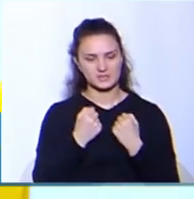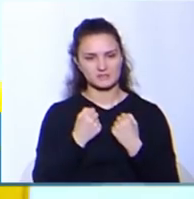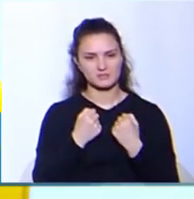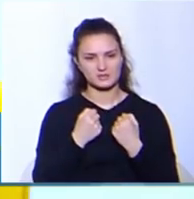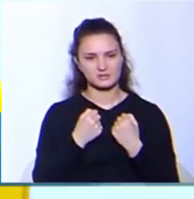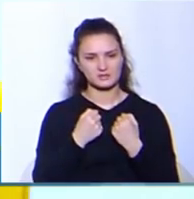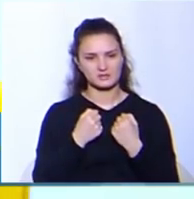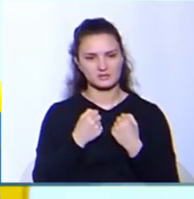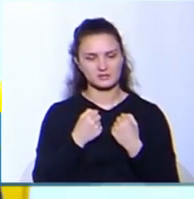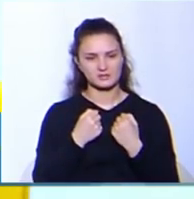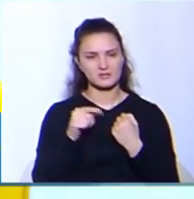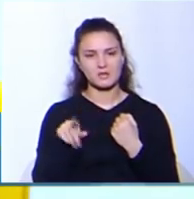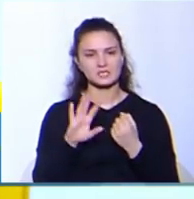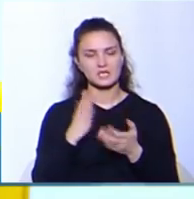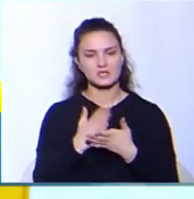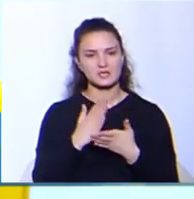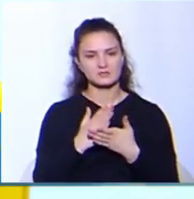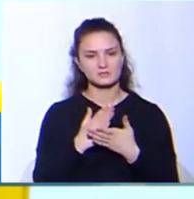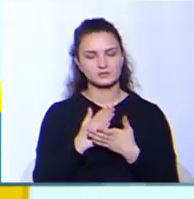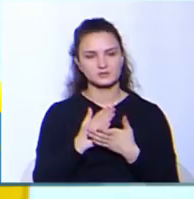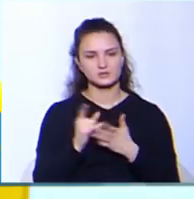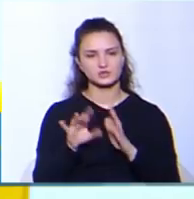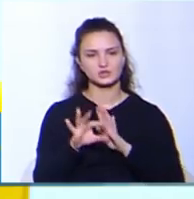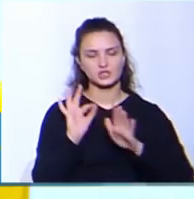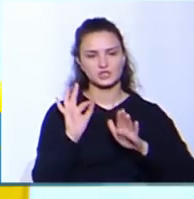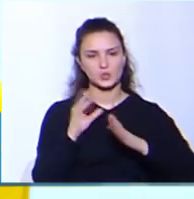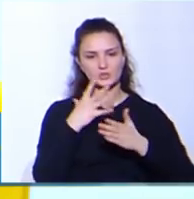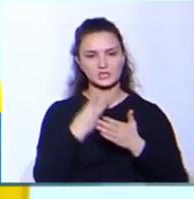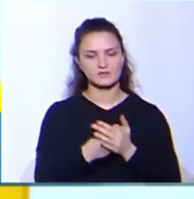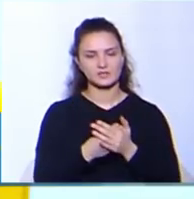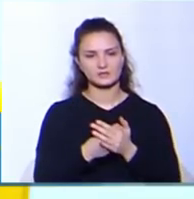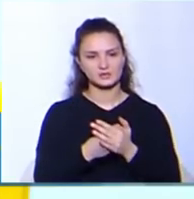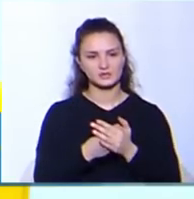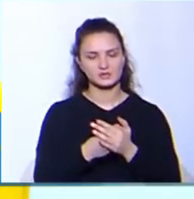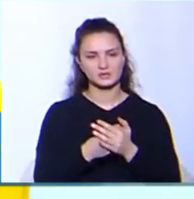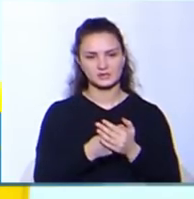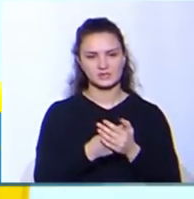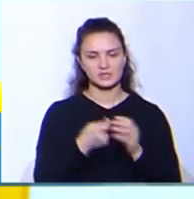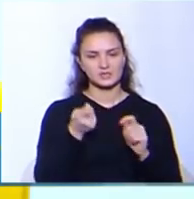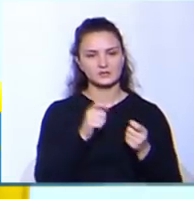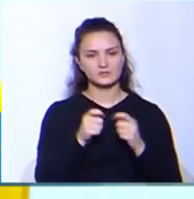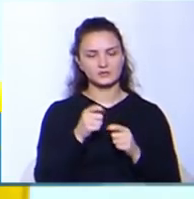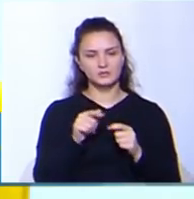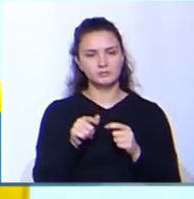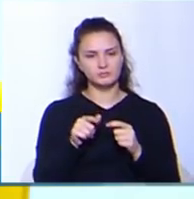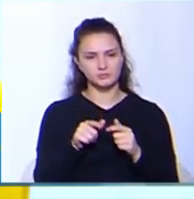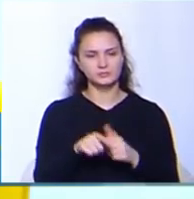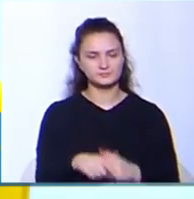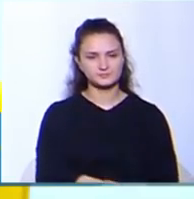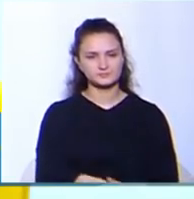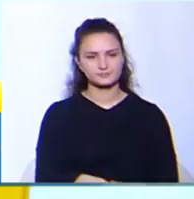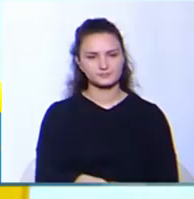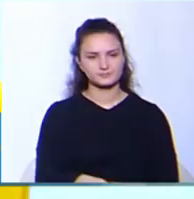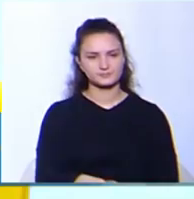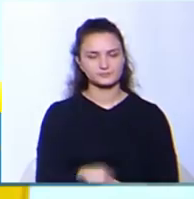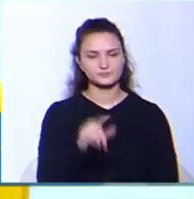მათ არ აქვთ ასე თქვა შერჩეული თავიანთი ნივთიერება ამ